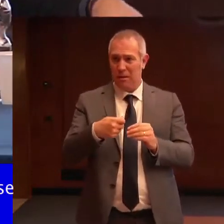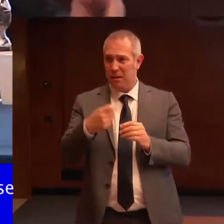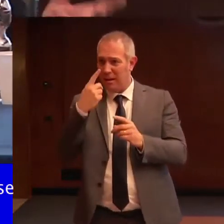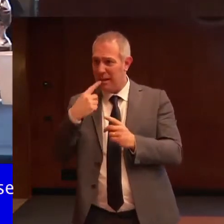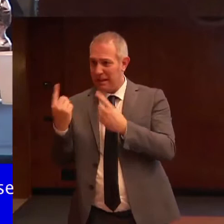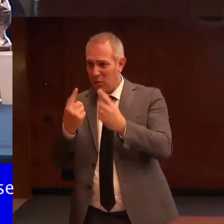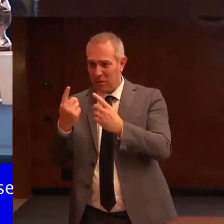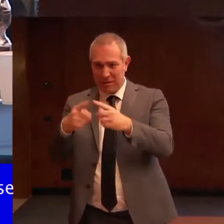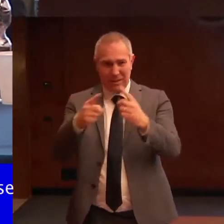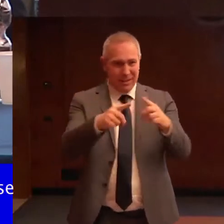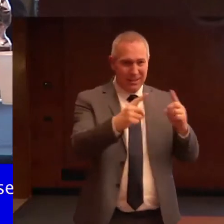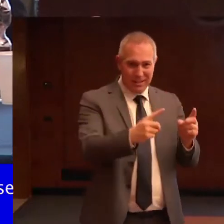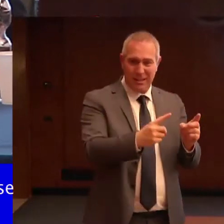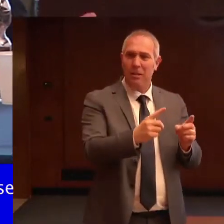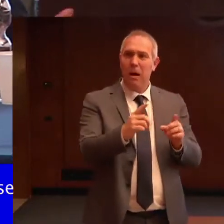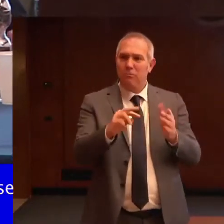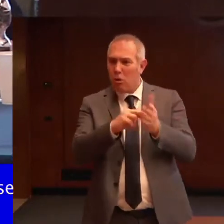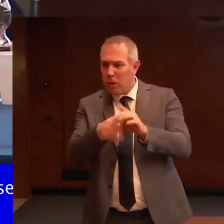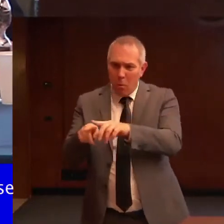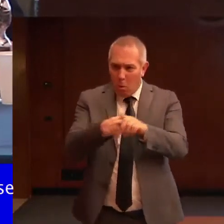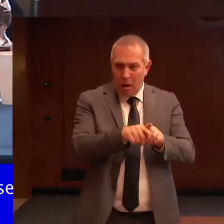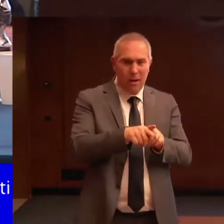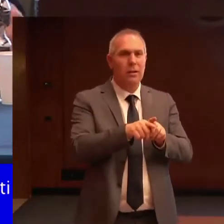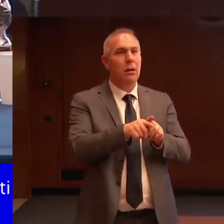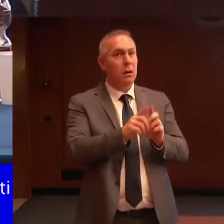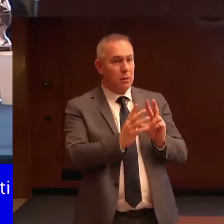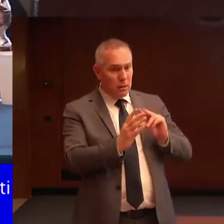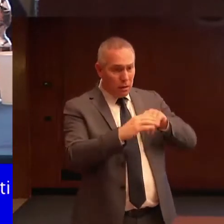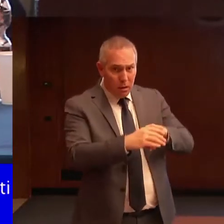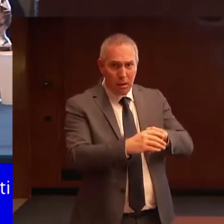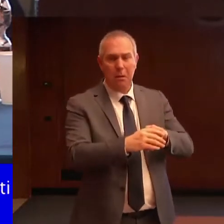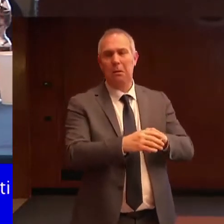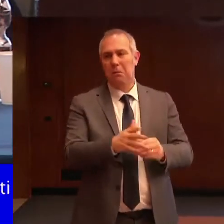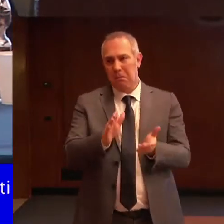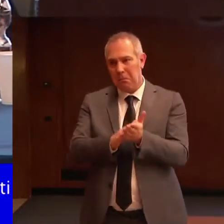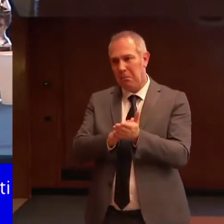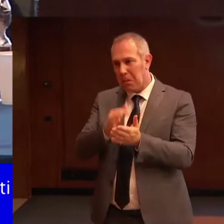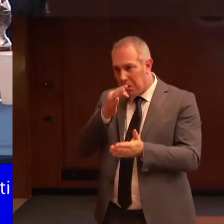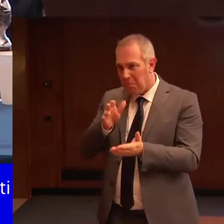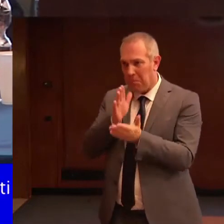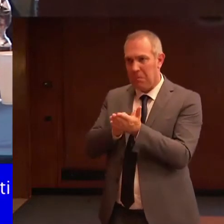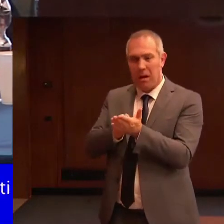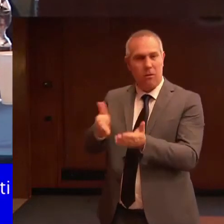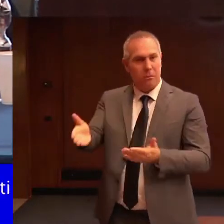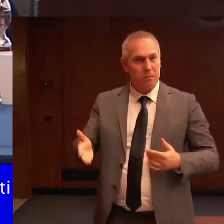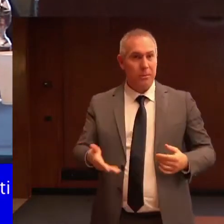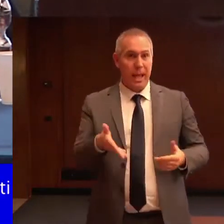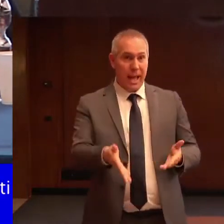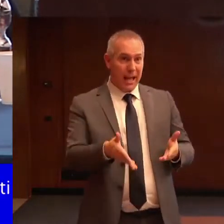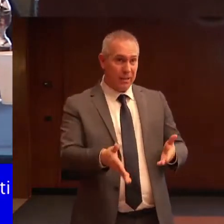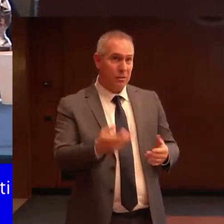alla stessa problematica, secondo me è degno di valore. E adesso quello che forse, di questo vi faccio